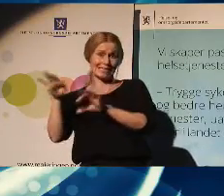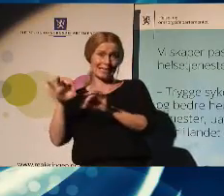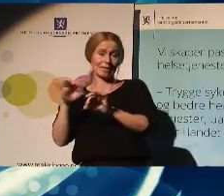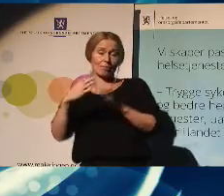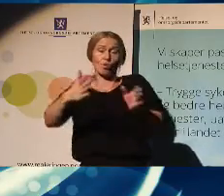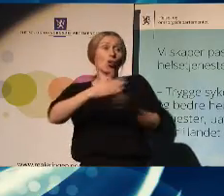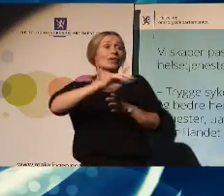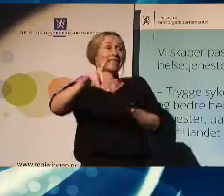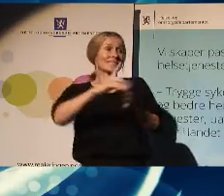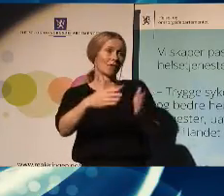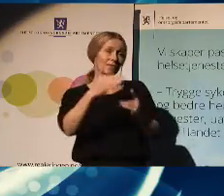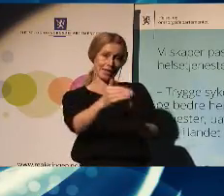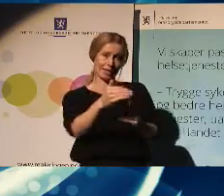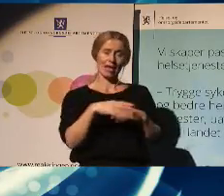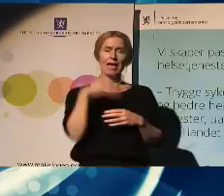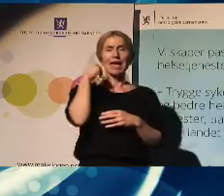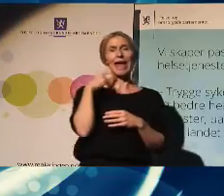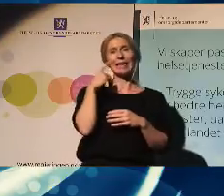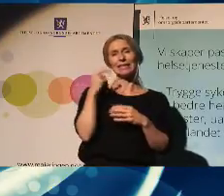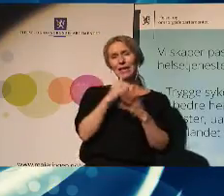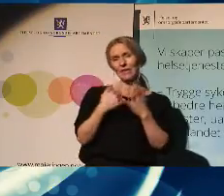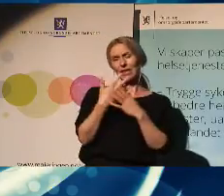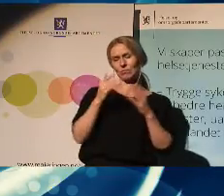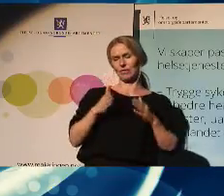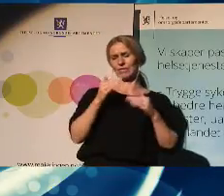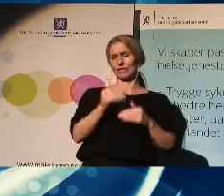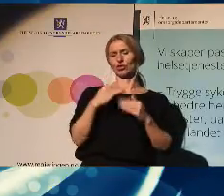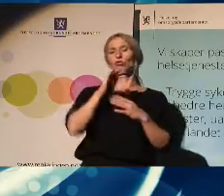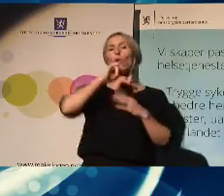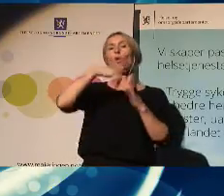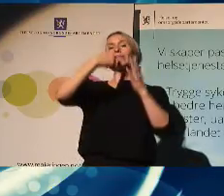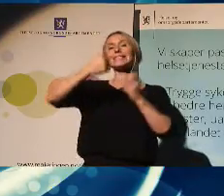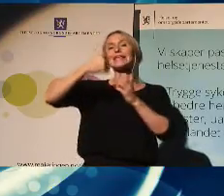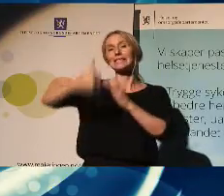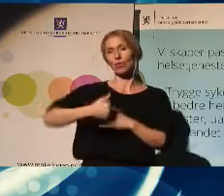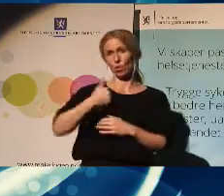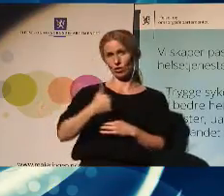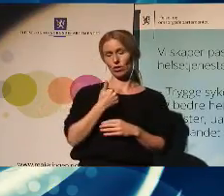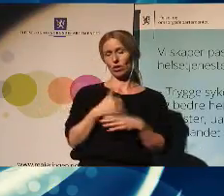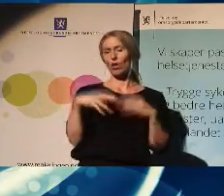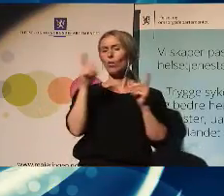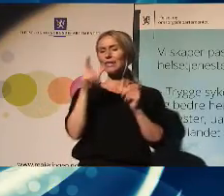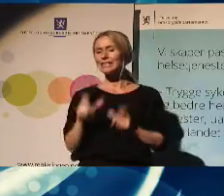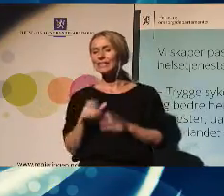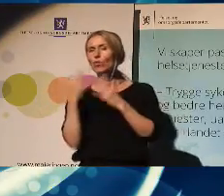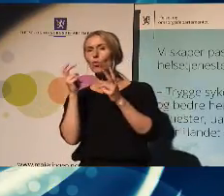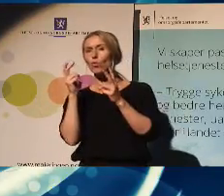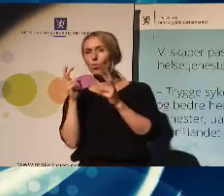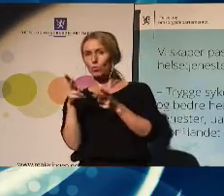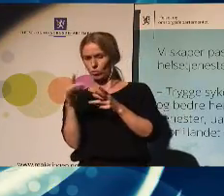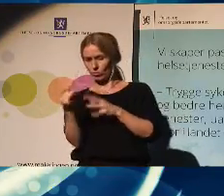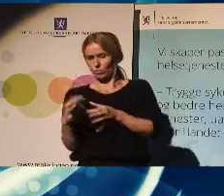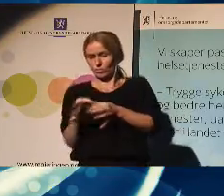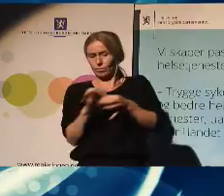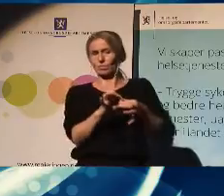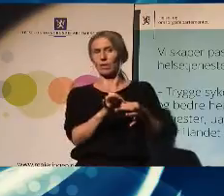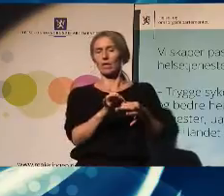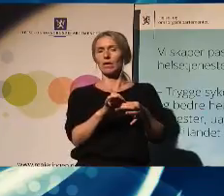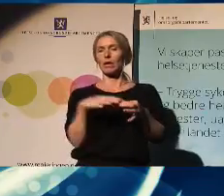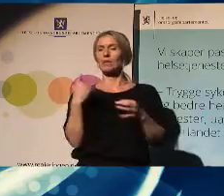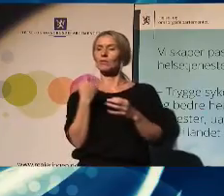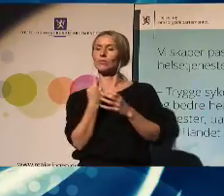Med eldre så tenkte vi personer over 60 år, og risikofylt bruk, som vi også knyttet mot det da, det menes